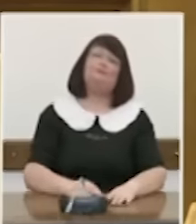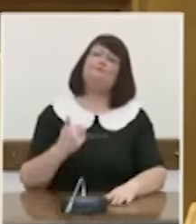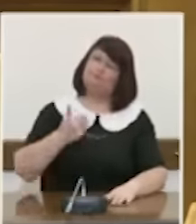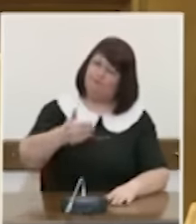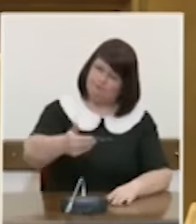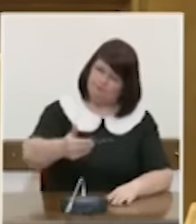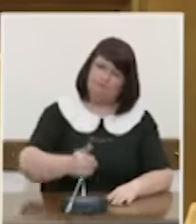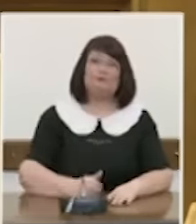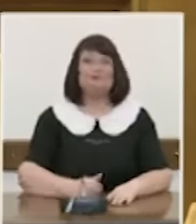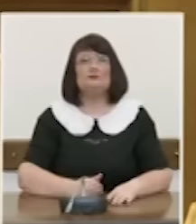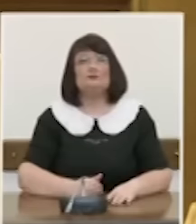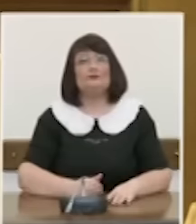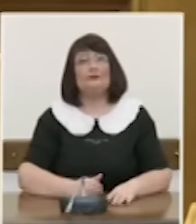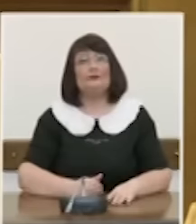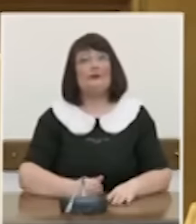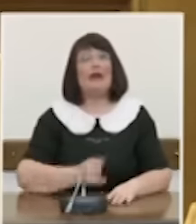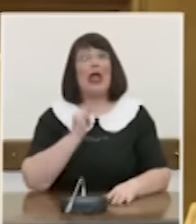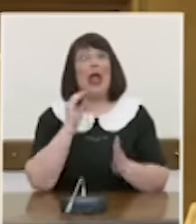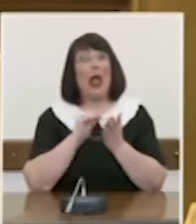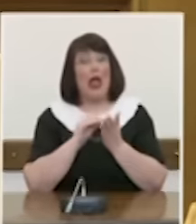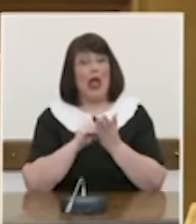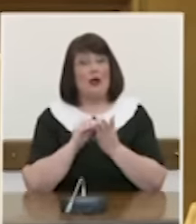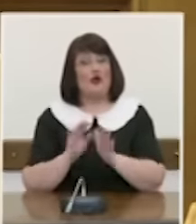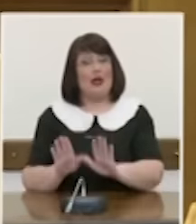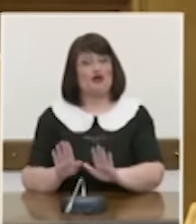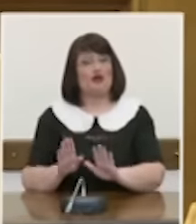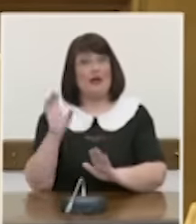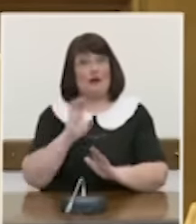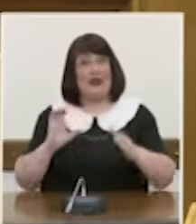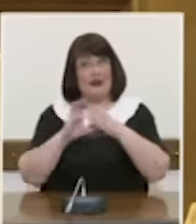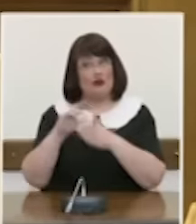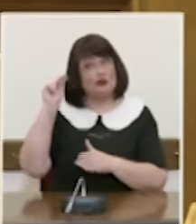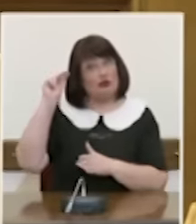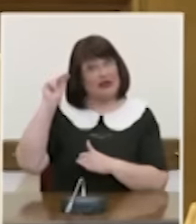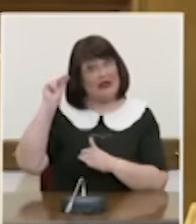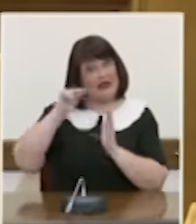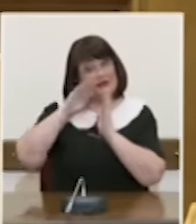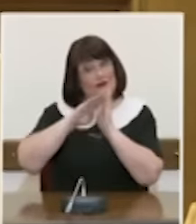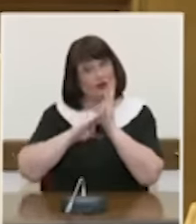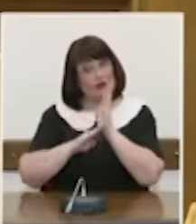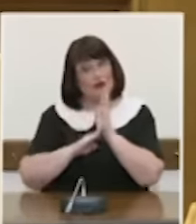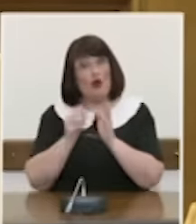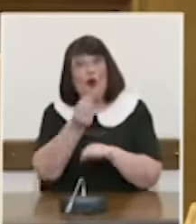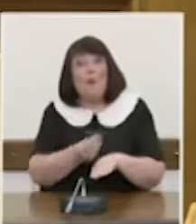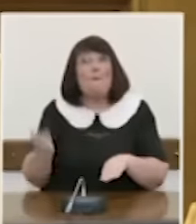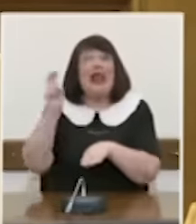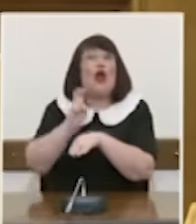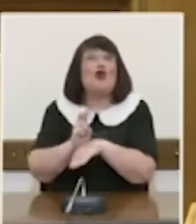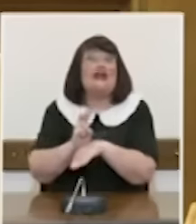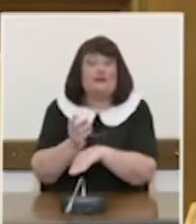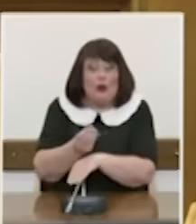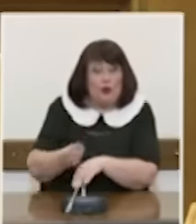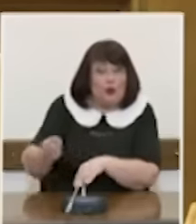Δεν αγγίζεται επίσης τις δεσμεύσεις στην Ευρωπαϊκή Ένωση για ματωμένα πλεονάσματα κάθε χρόνο,